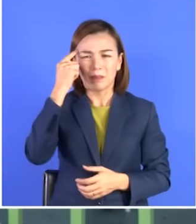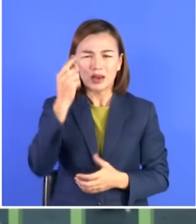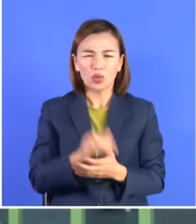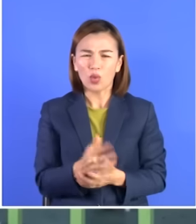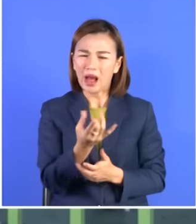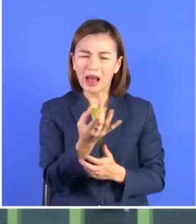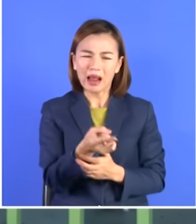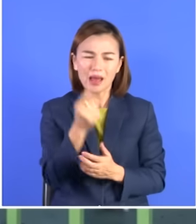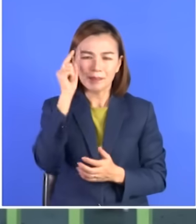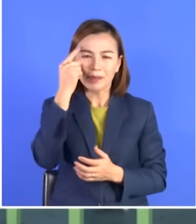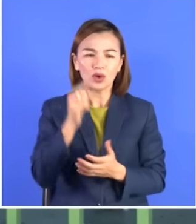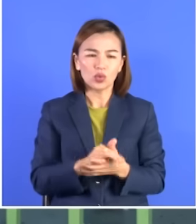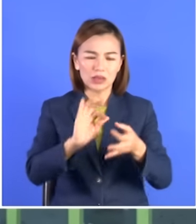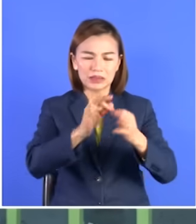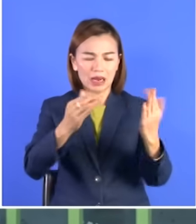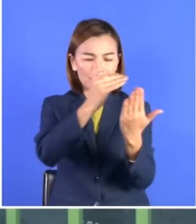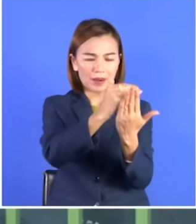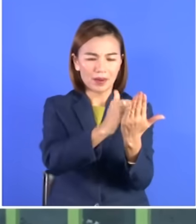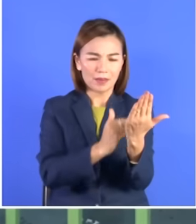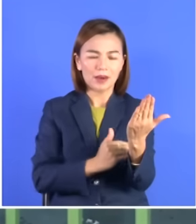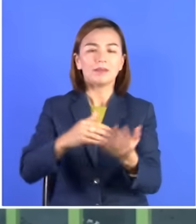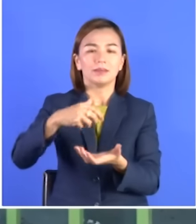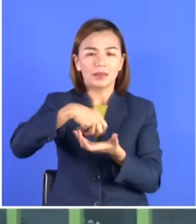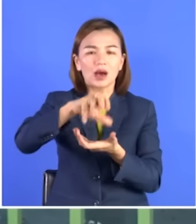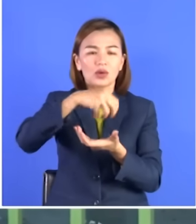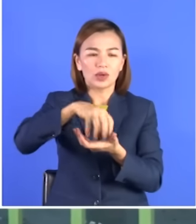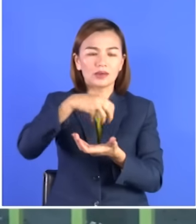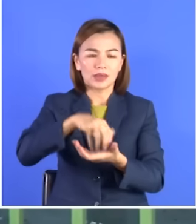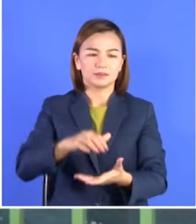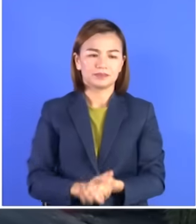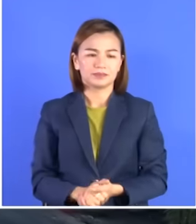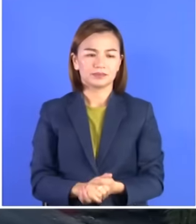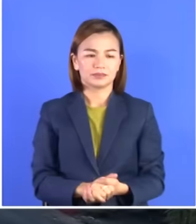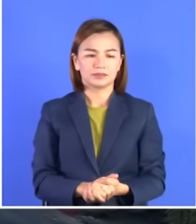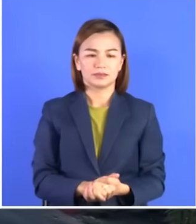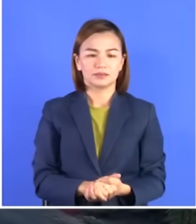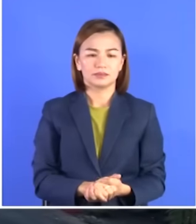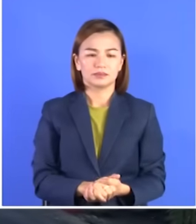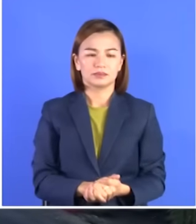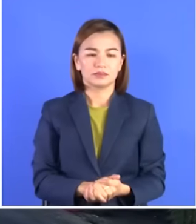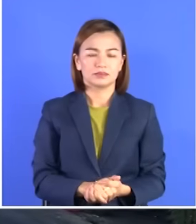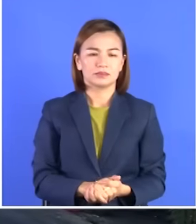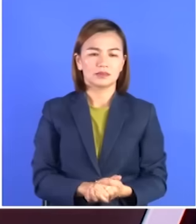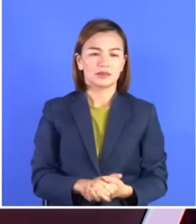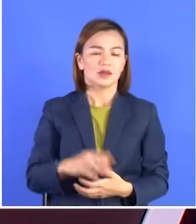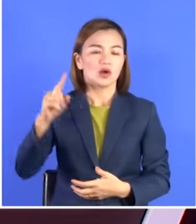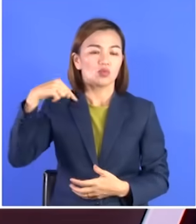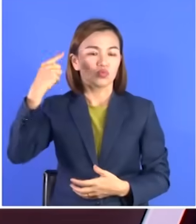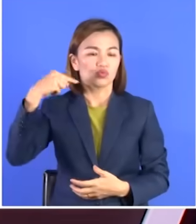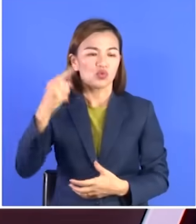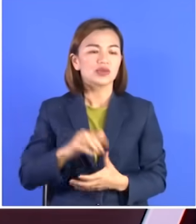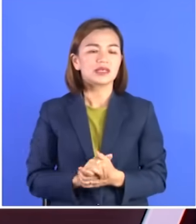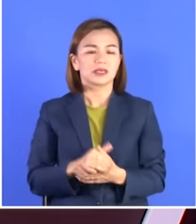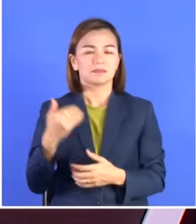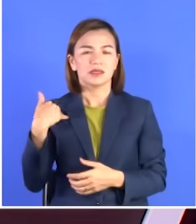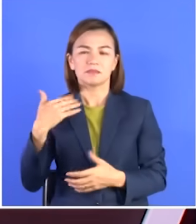เออนี่เ้าค่ะนะครับมาเล่าสู่กันฟังคือผู้หญิงอ่ะถ้าพูดถึงอาจจะแบบพานน่ะว่าตัวเองถูกจับได้